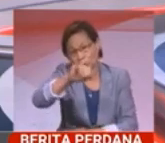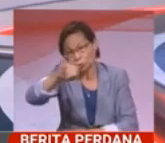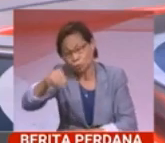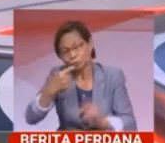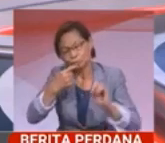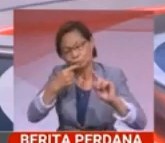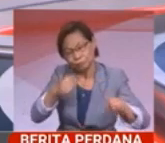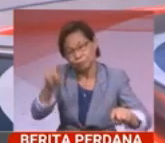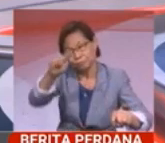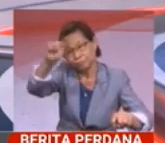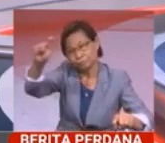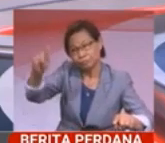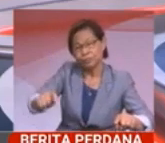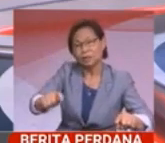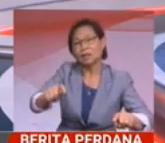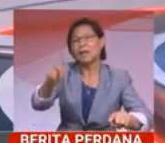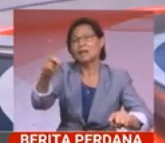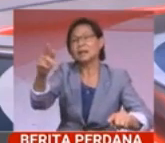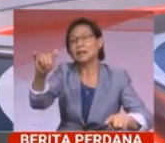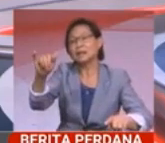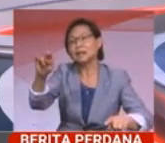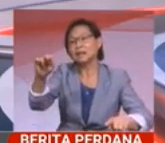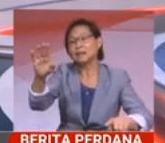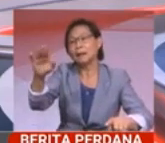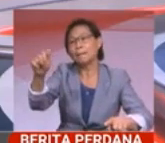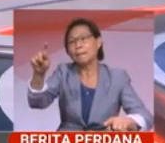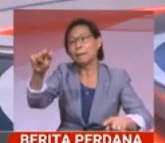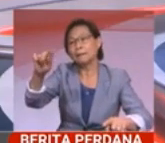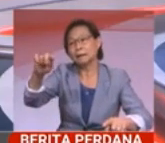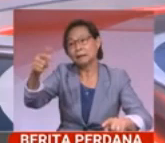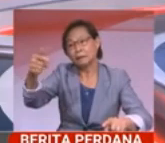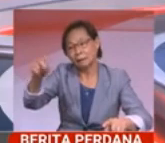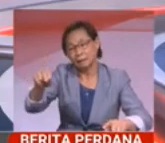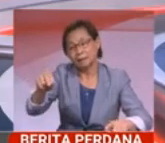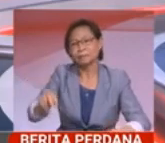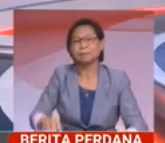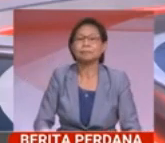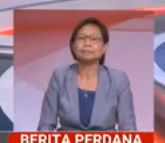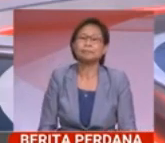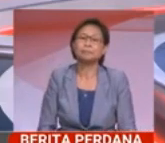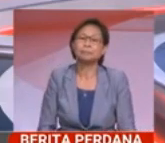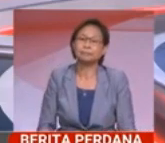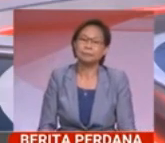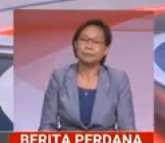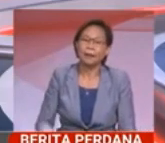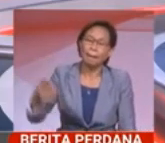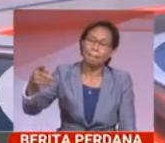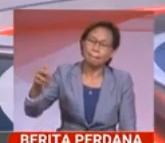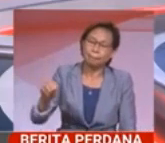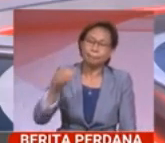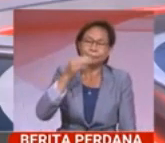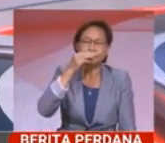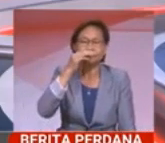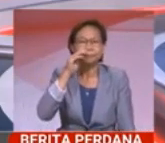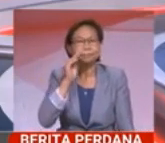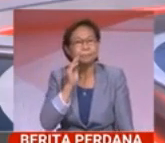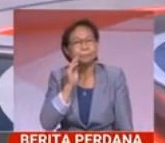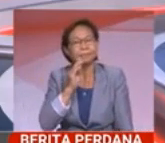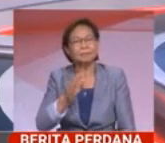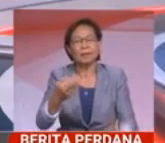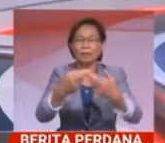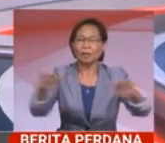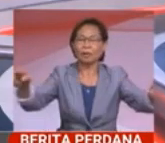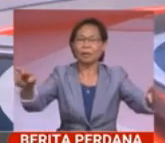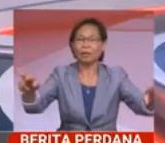juga menjawab pertanyaan wasir kinabatangan jatuh cebong motor aceh hai edaran menteri 7sins